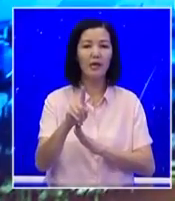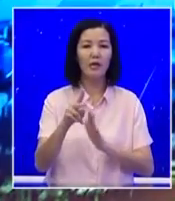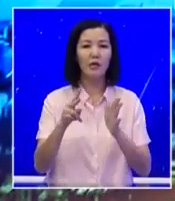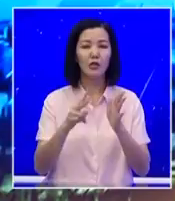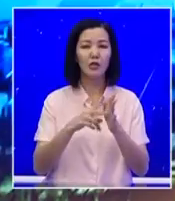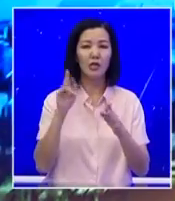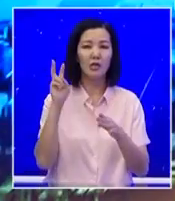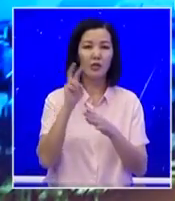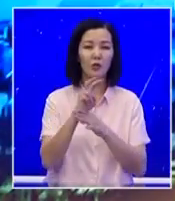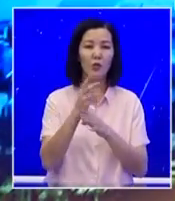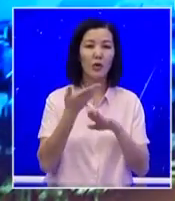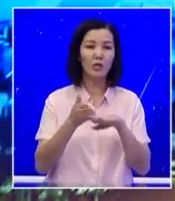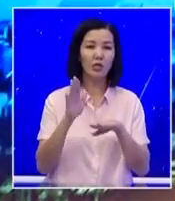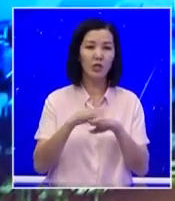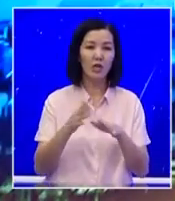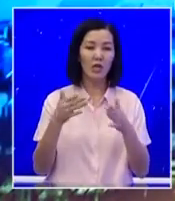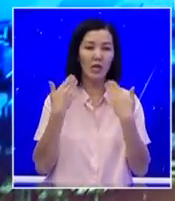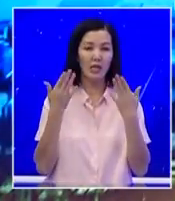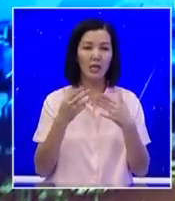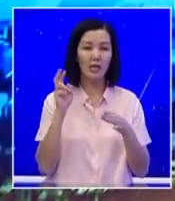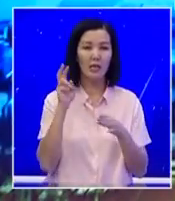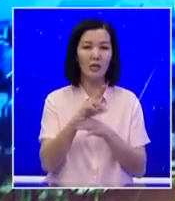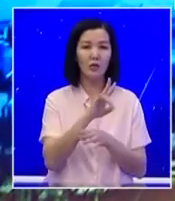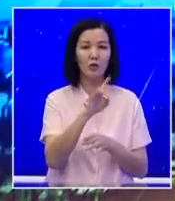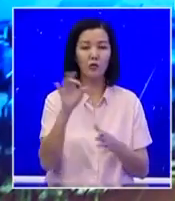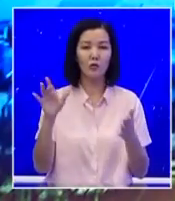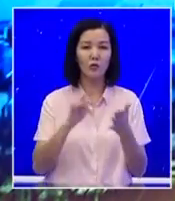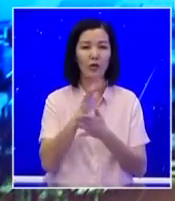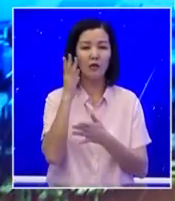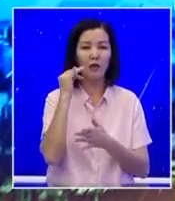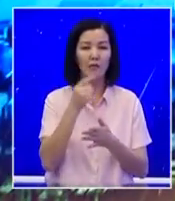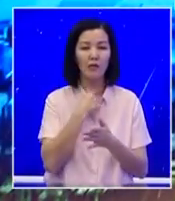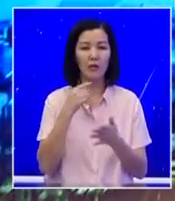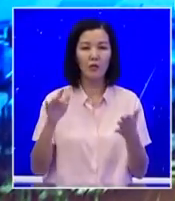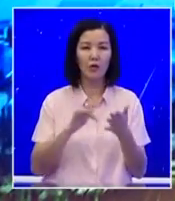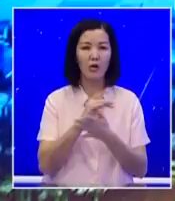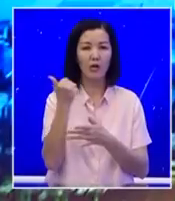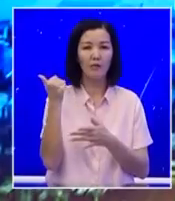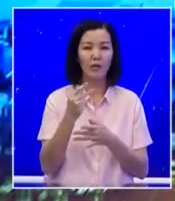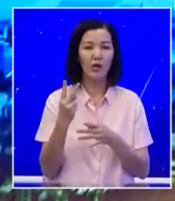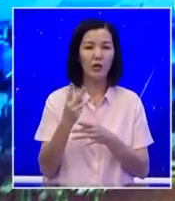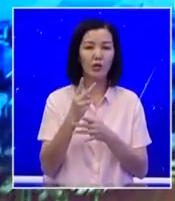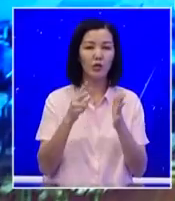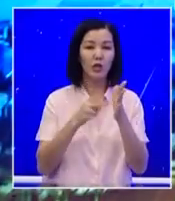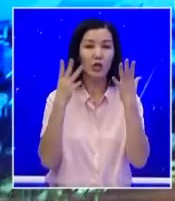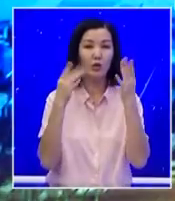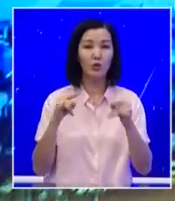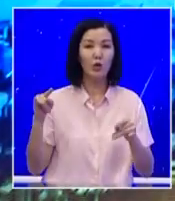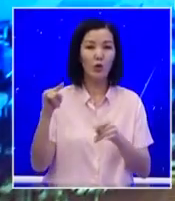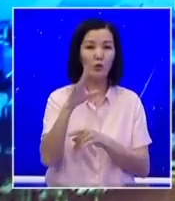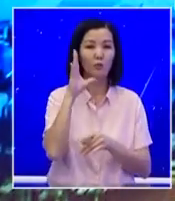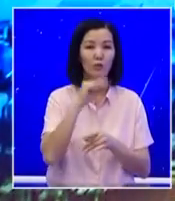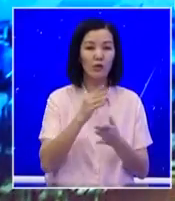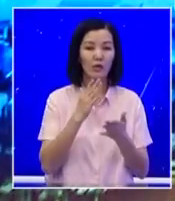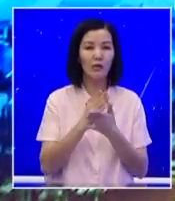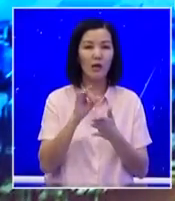жету биыл біршама жеңілдеді. Келушілер Нұр-Сұлтан, Алматы, Талдықорған қалаларынан аптасына 7 күн әуе рейстермен қатынай